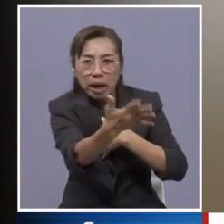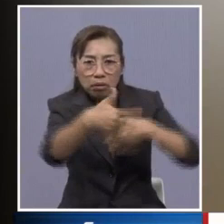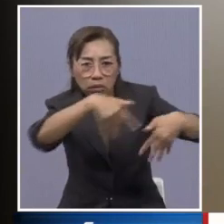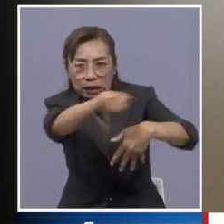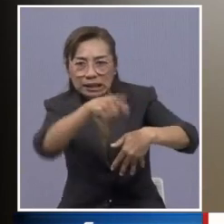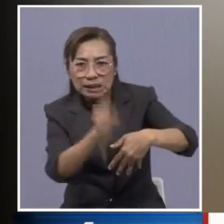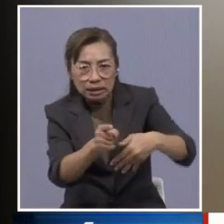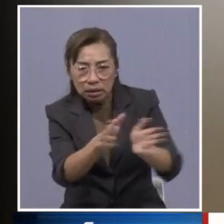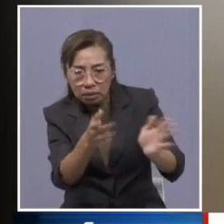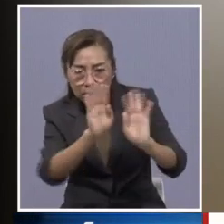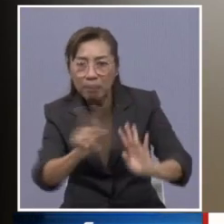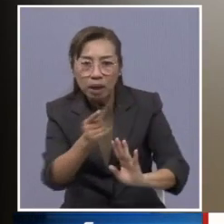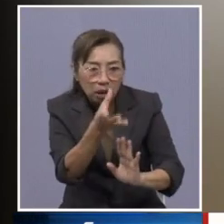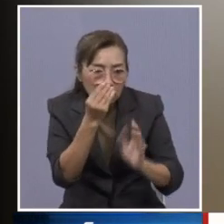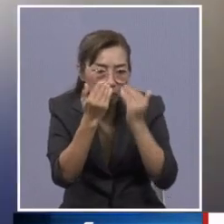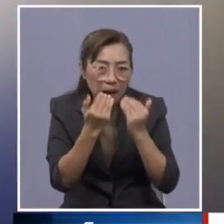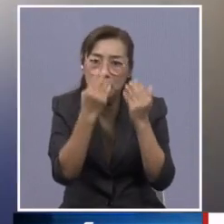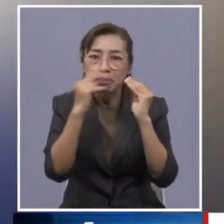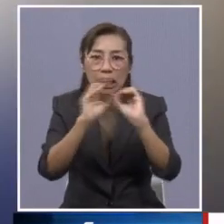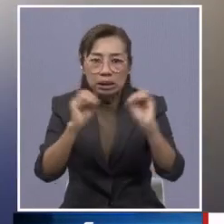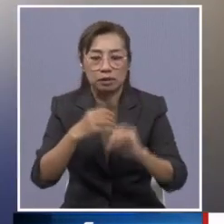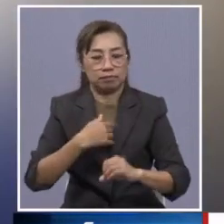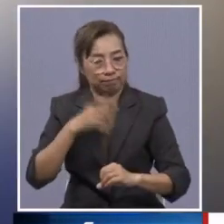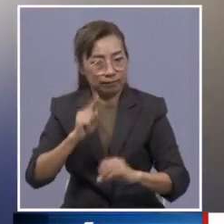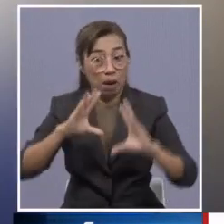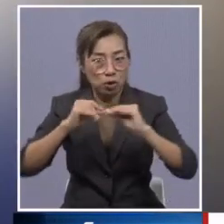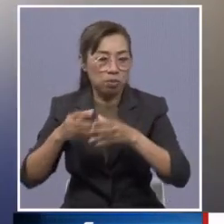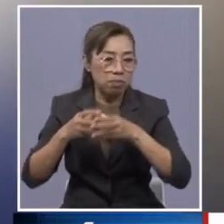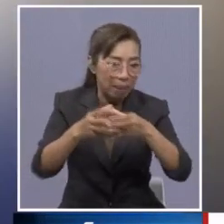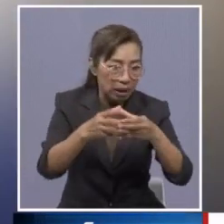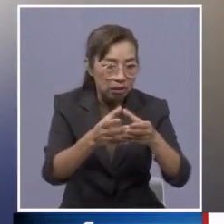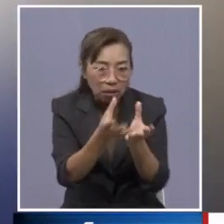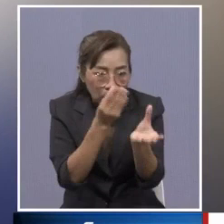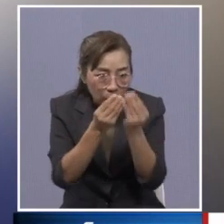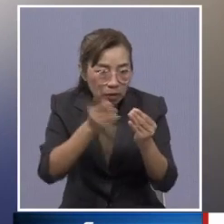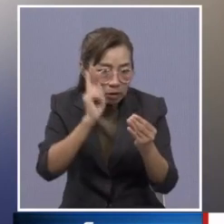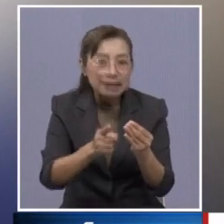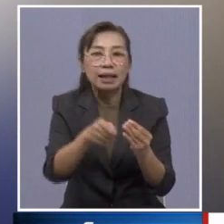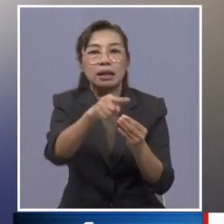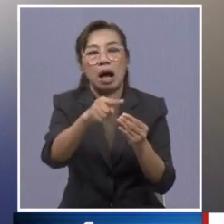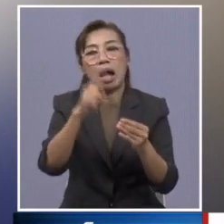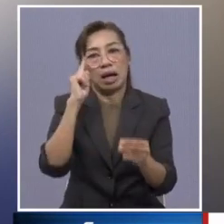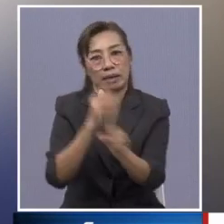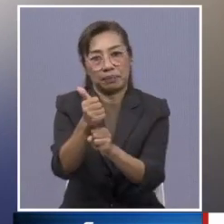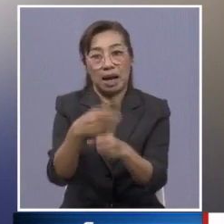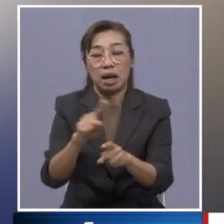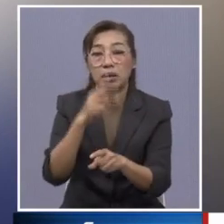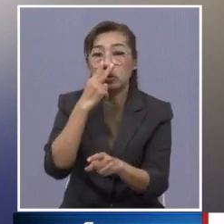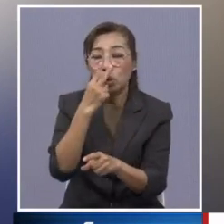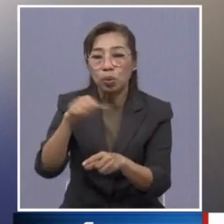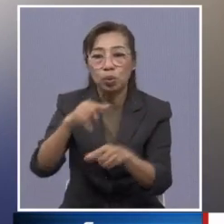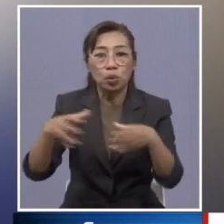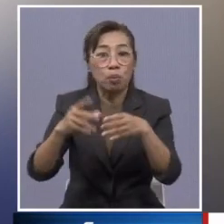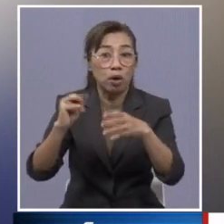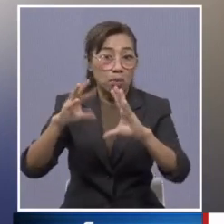โหไปอยู่ในพื้นที่จริงๆอย่างเงี้ยฮะทีนี้ถ้าไปดูเนี่ยนะครับคำเล่าประสบการณ์การลงพื้นที่ครมสัญจร